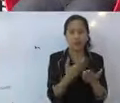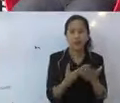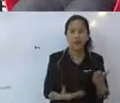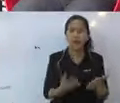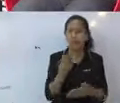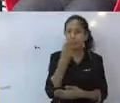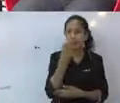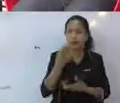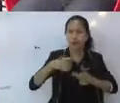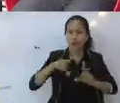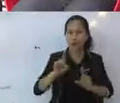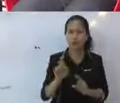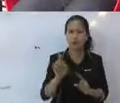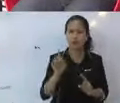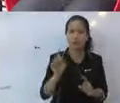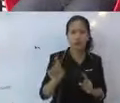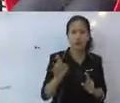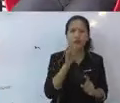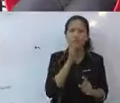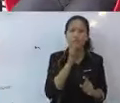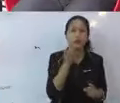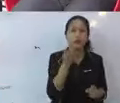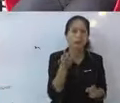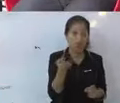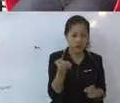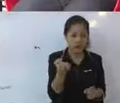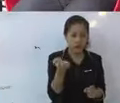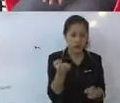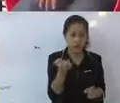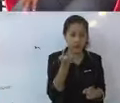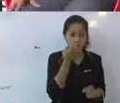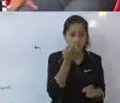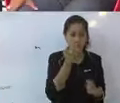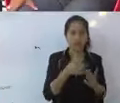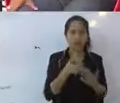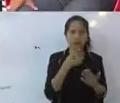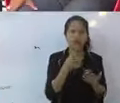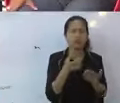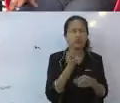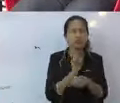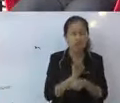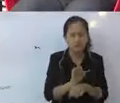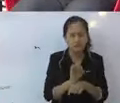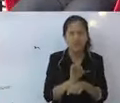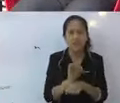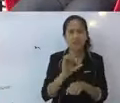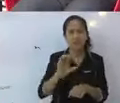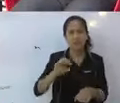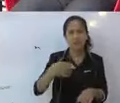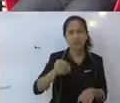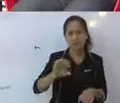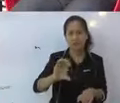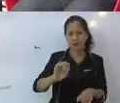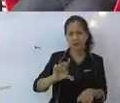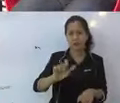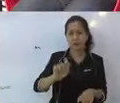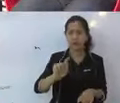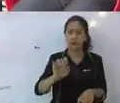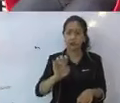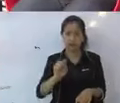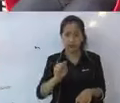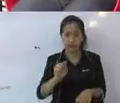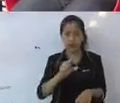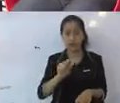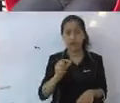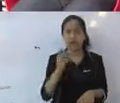Huwag kayo mag-introduce agad ng mga chocolate, candies, ganyan. Ako, wag po. Hindi naman po dahil sa ngipin, parte na rin po